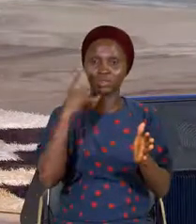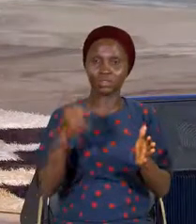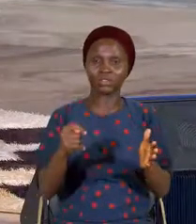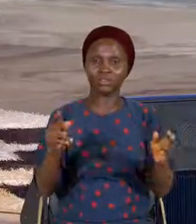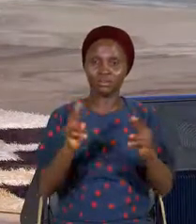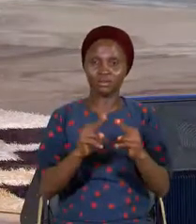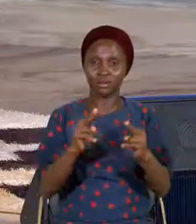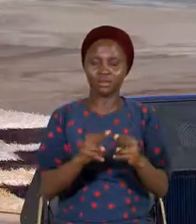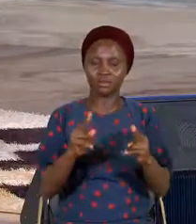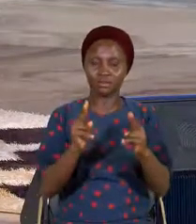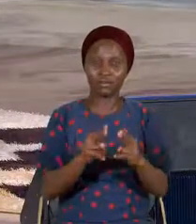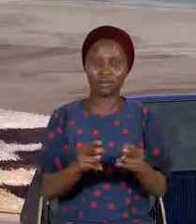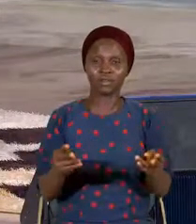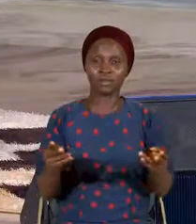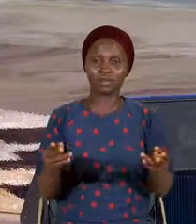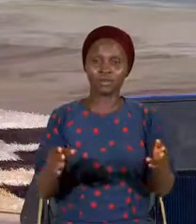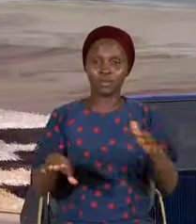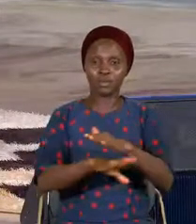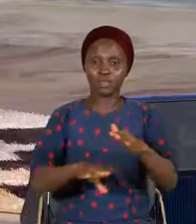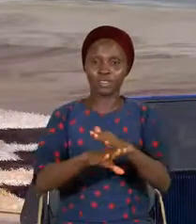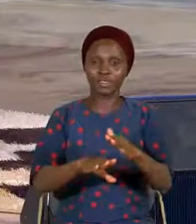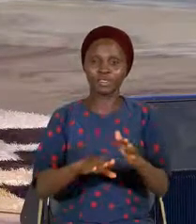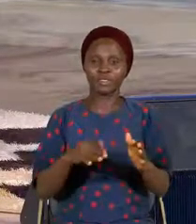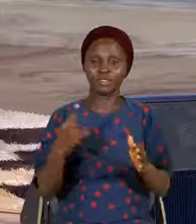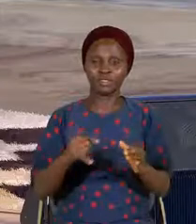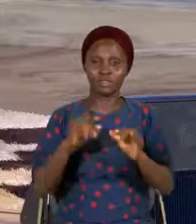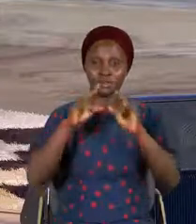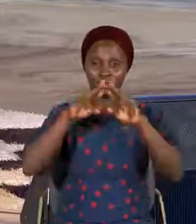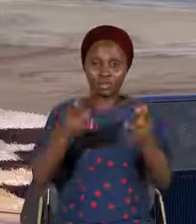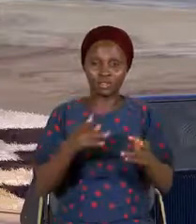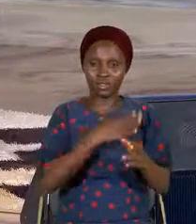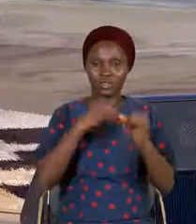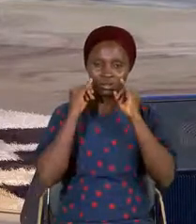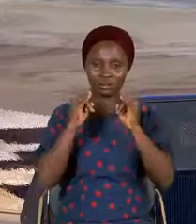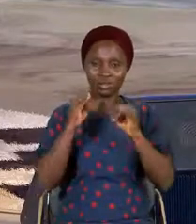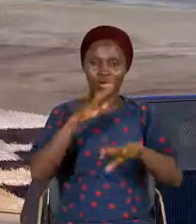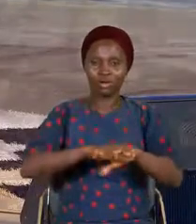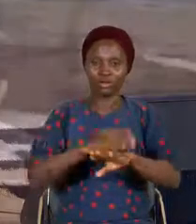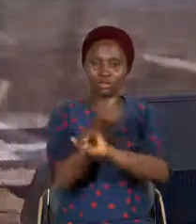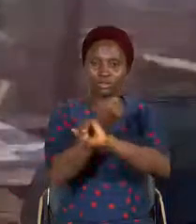cela, c'est le fondement, c'est la base de la révélation, de l'instruction que portant sur la